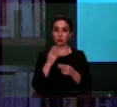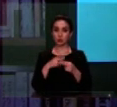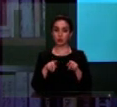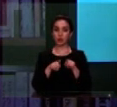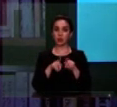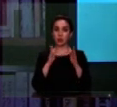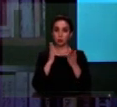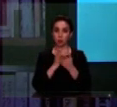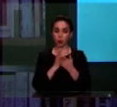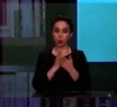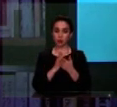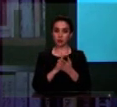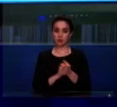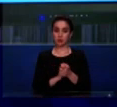бар?